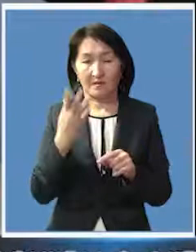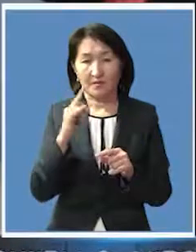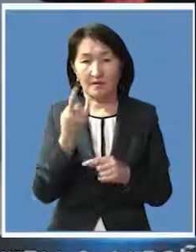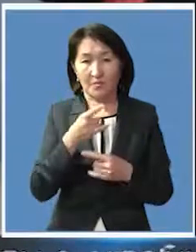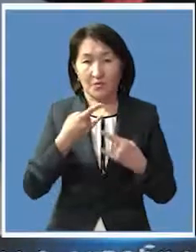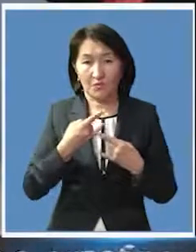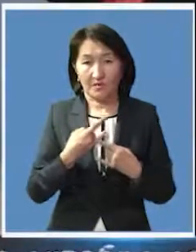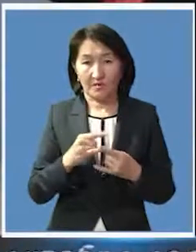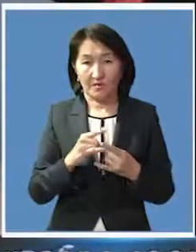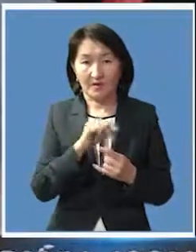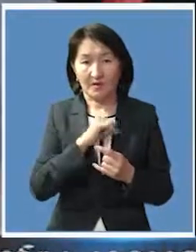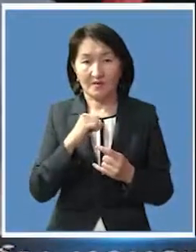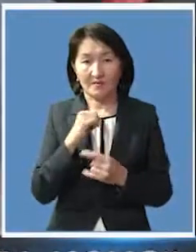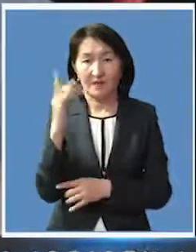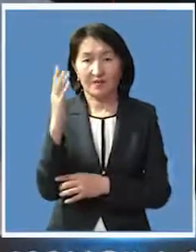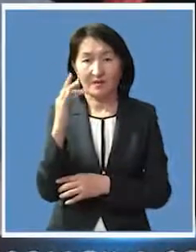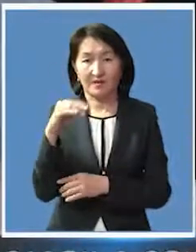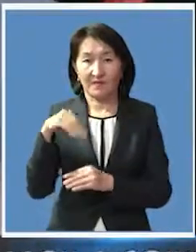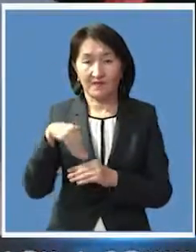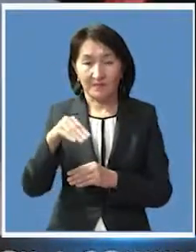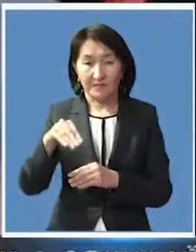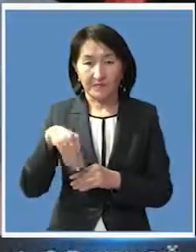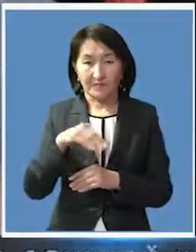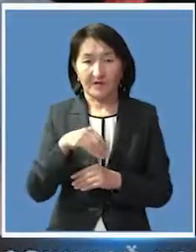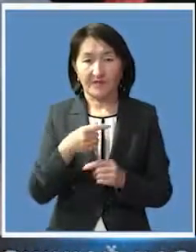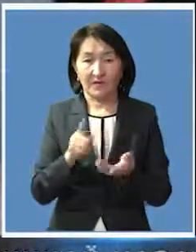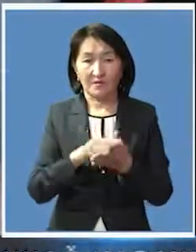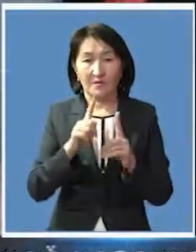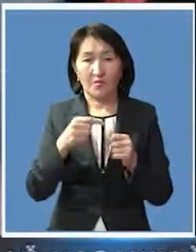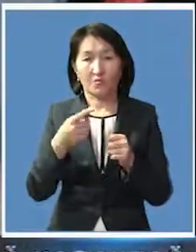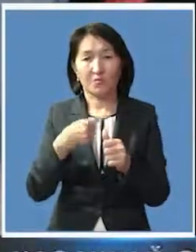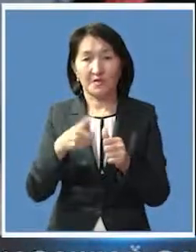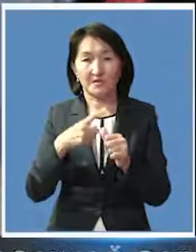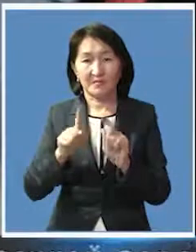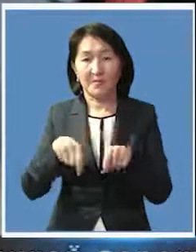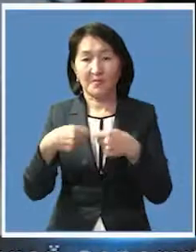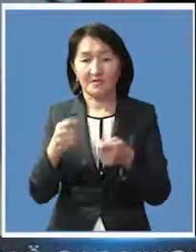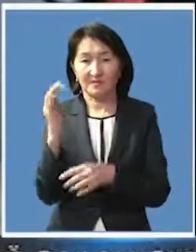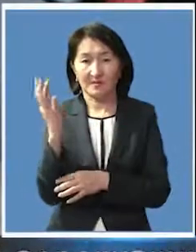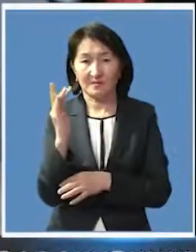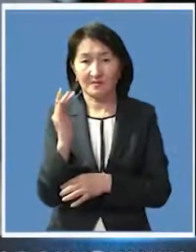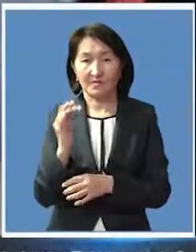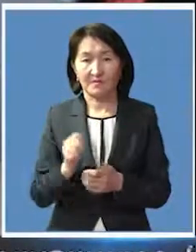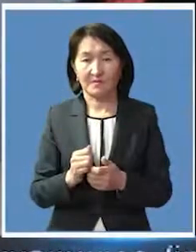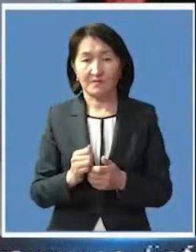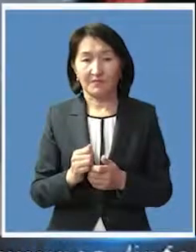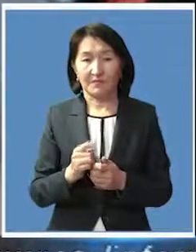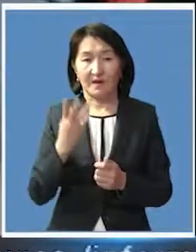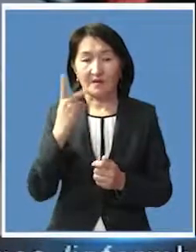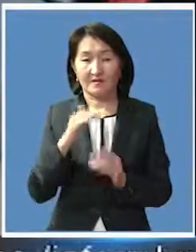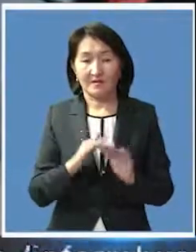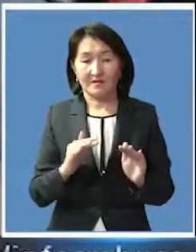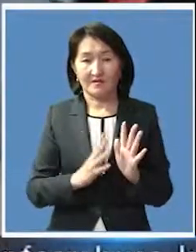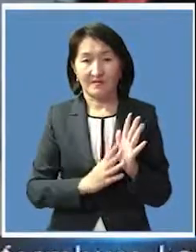высаживали деревья, они будут именными, и в дальнейшем те же дети, когда вырастут, они могли приводить